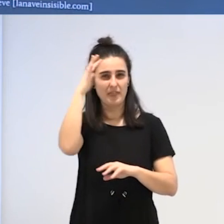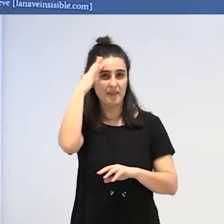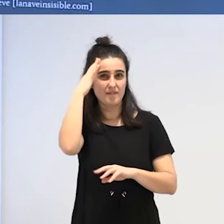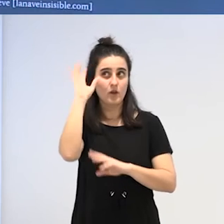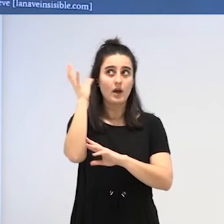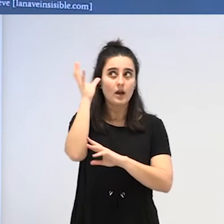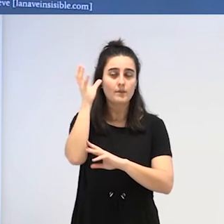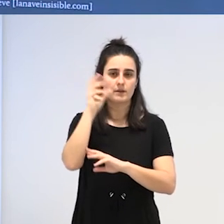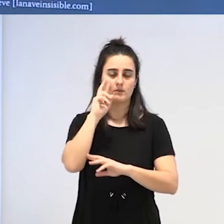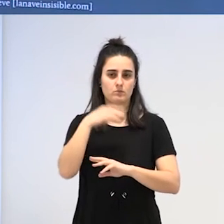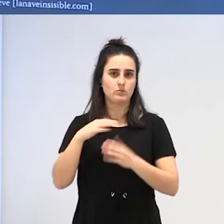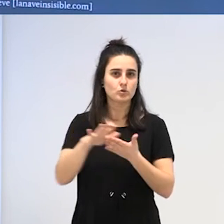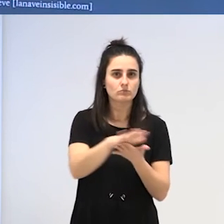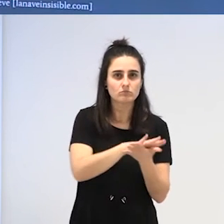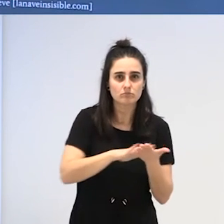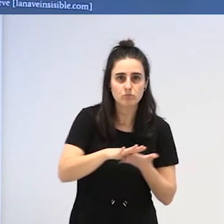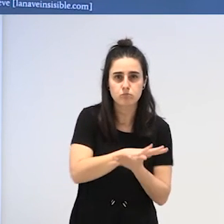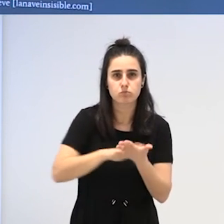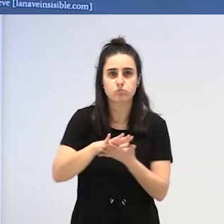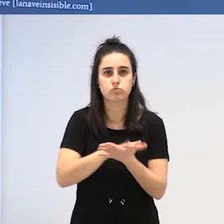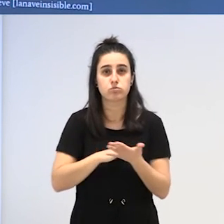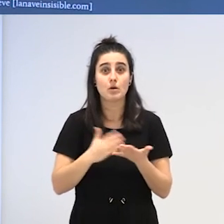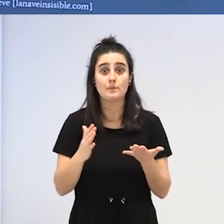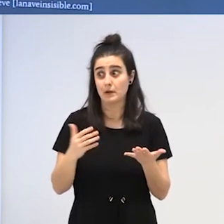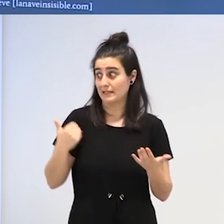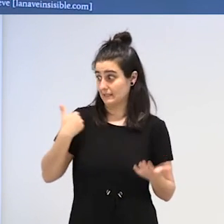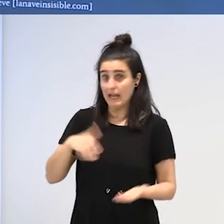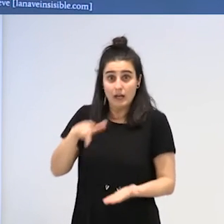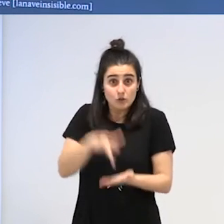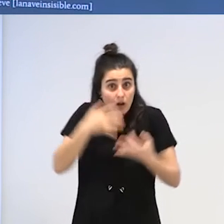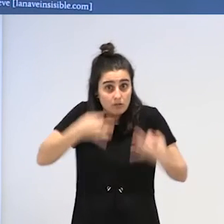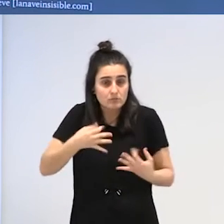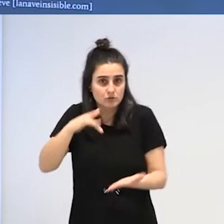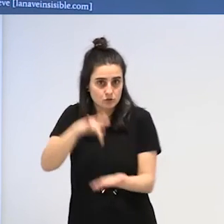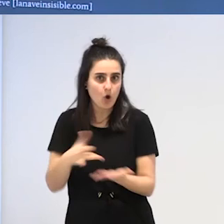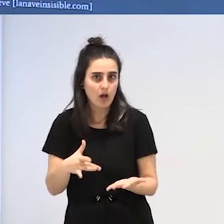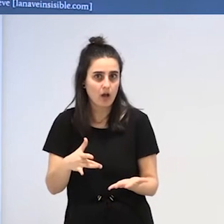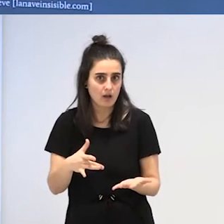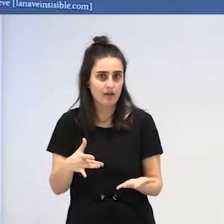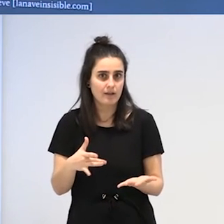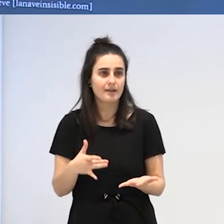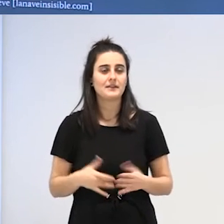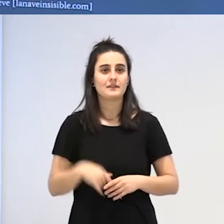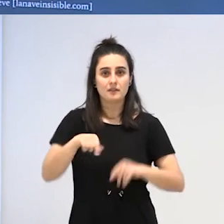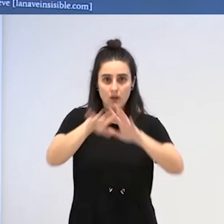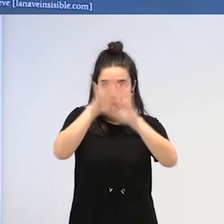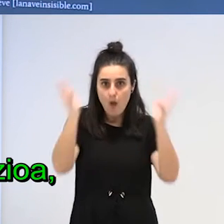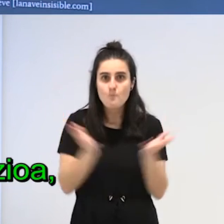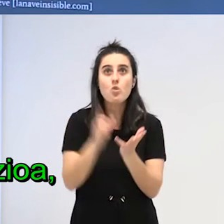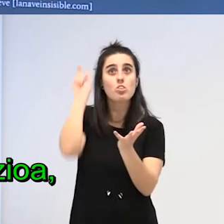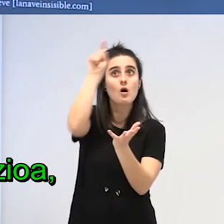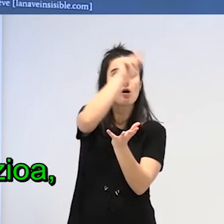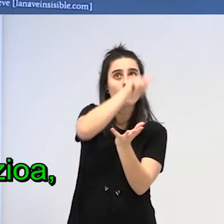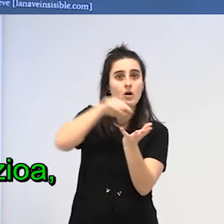ba, suntzimena eta hori, baina suntzimena jadanik gertatzen ari da, ezta? Edo jadanik gertatua da munduko puntu askotan.